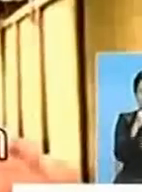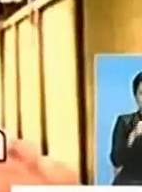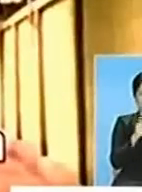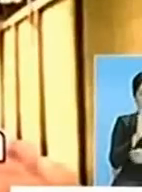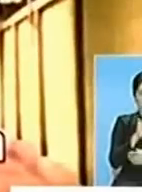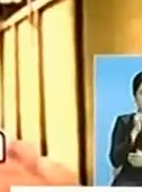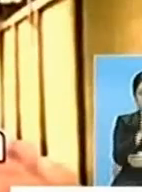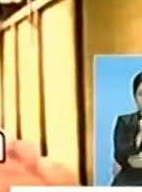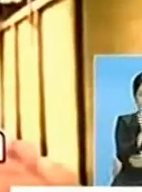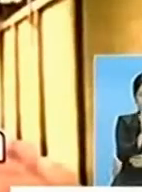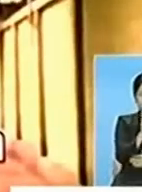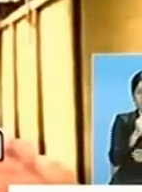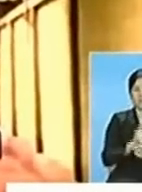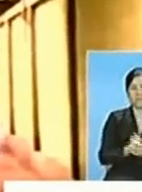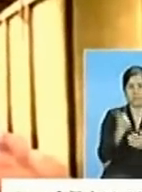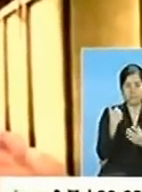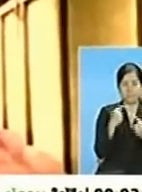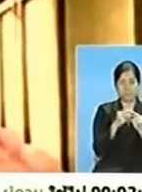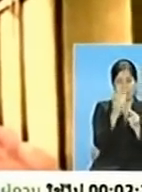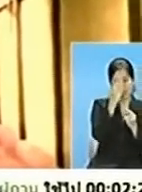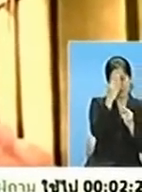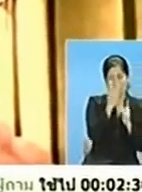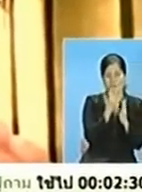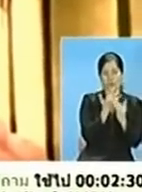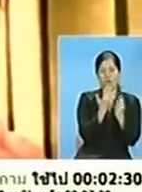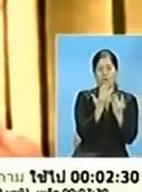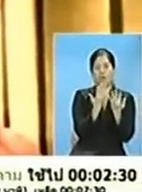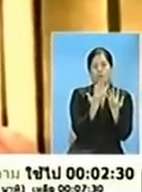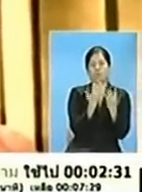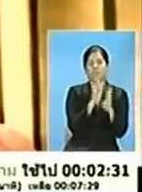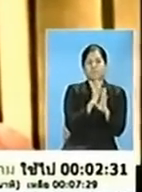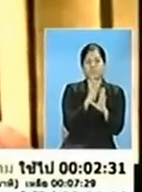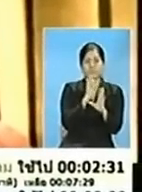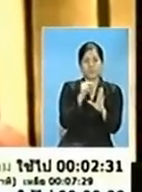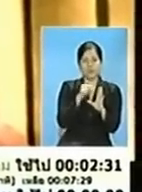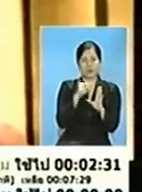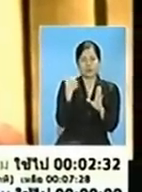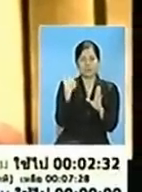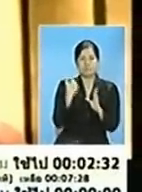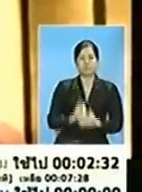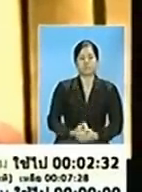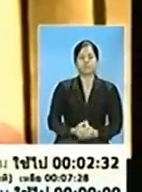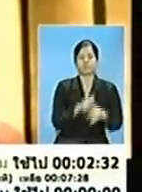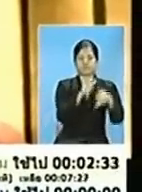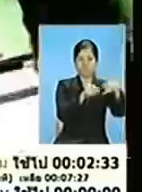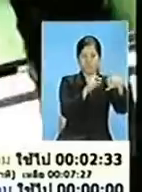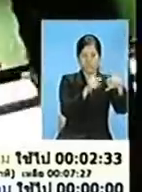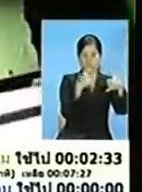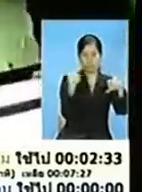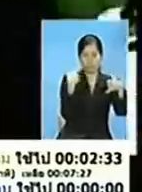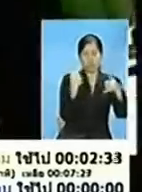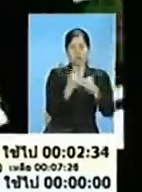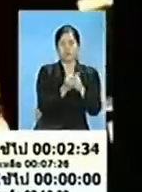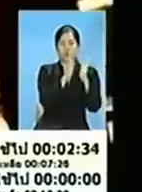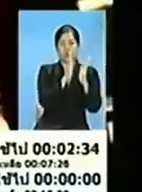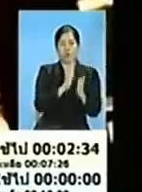อกนี่ก็ยืนรอกันครับเมื่อเจอนายหน้าแล้วสายชาวลาวค